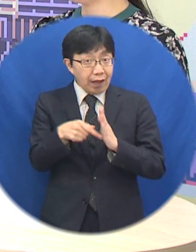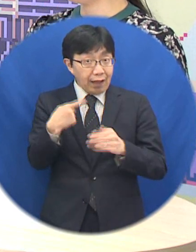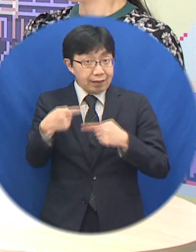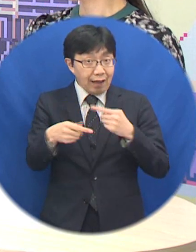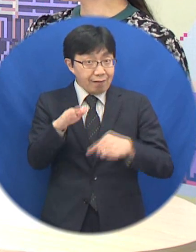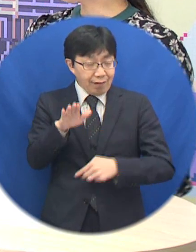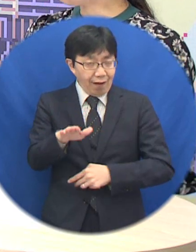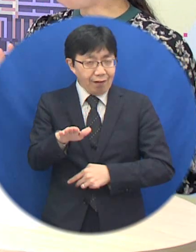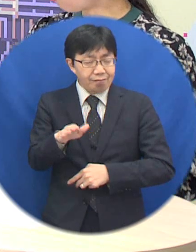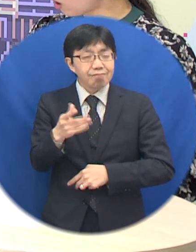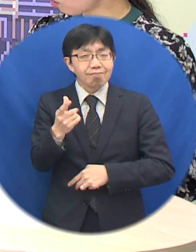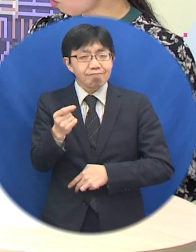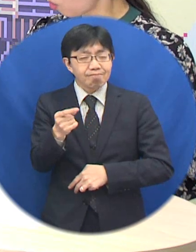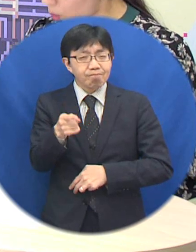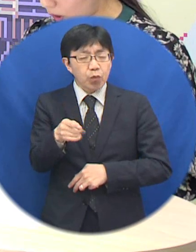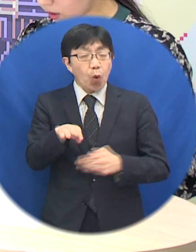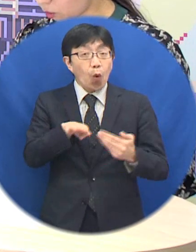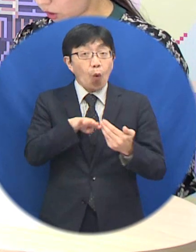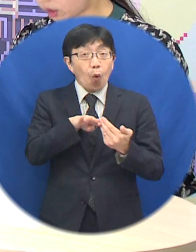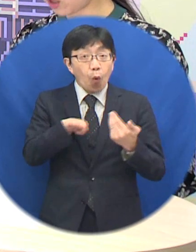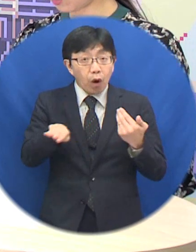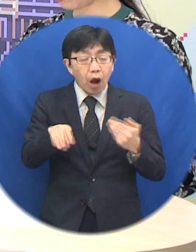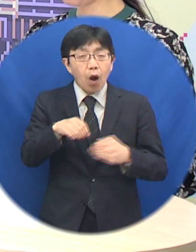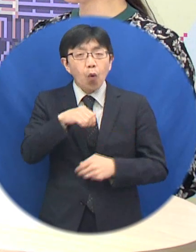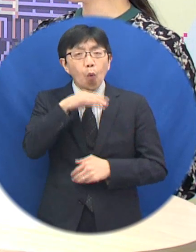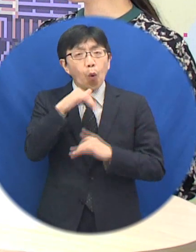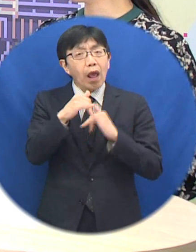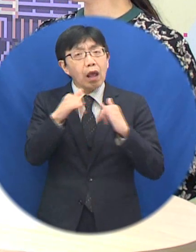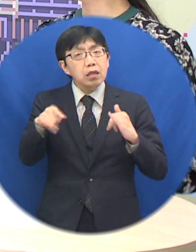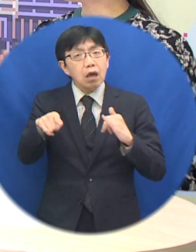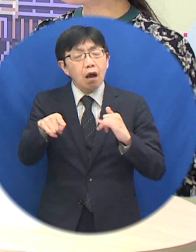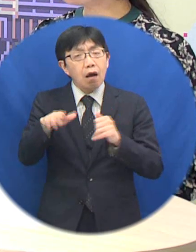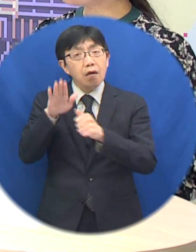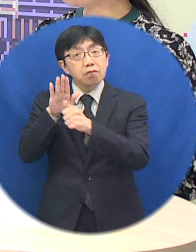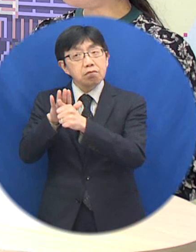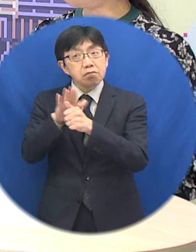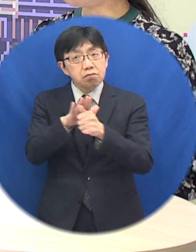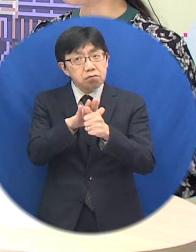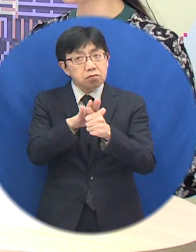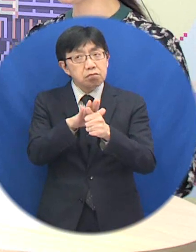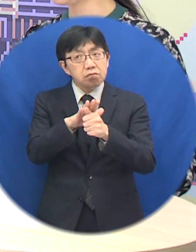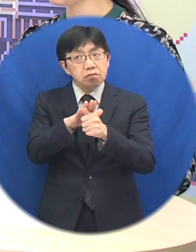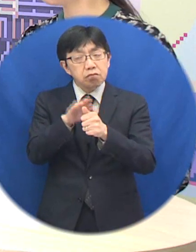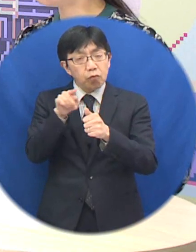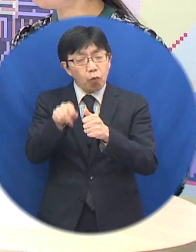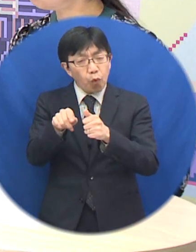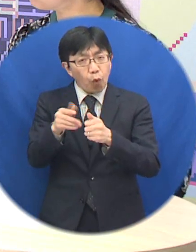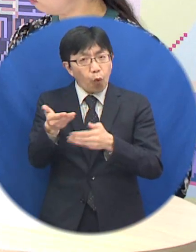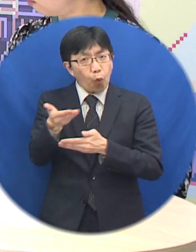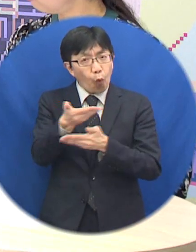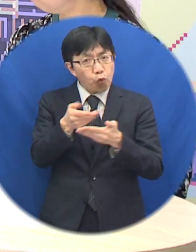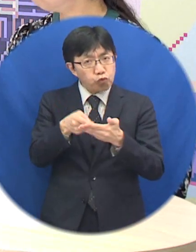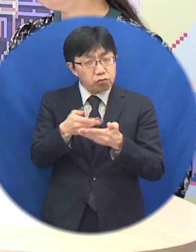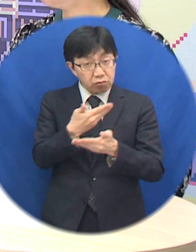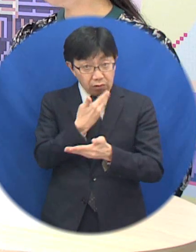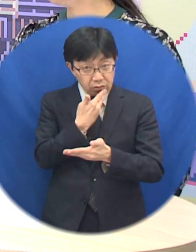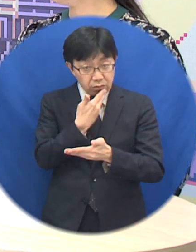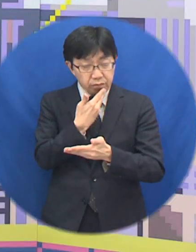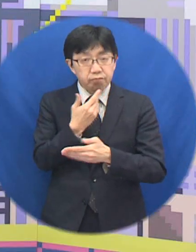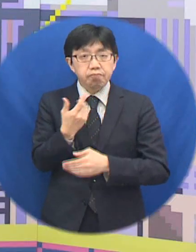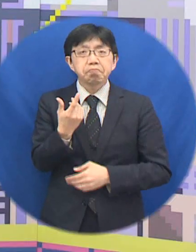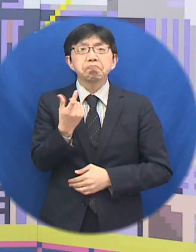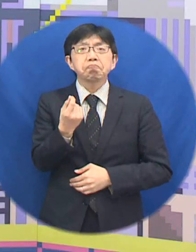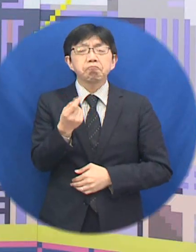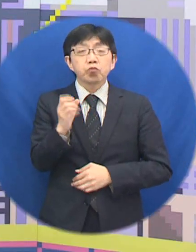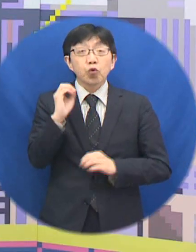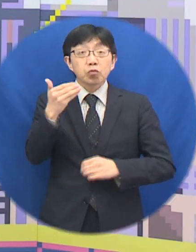ども、うん、こういったこの他の高齢者の支援事業でも同じことがポイントになってくるんですか？ はい、 豊